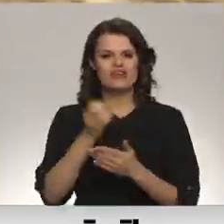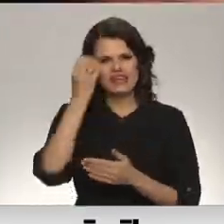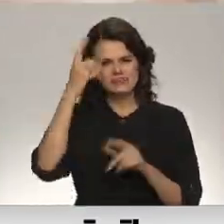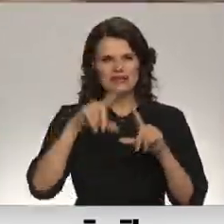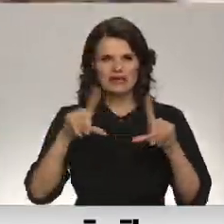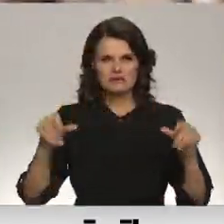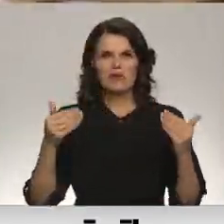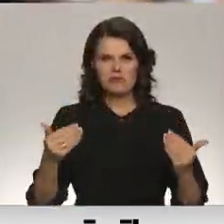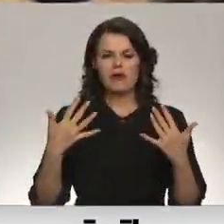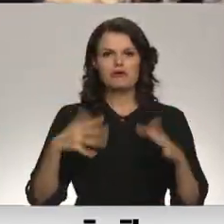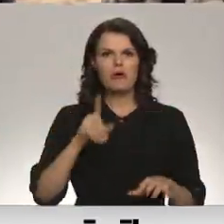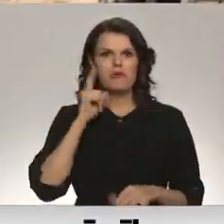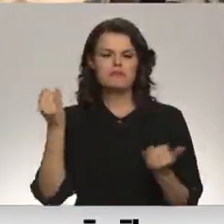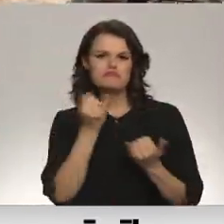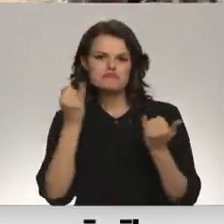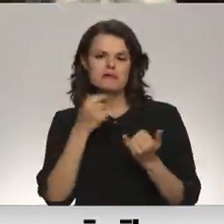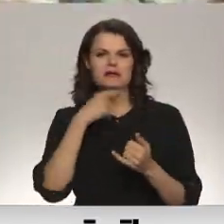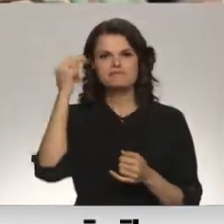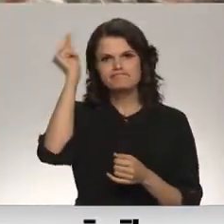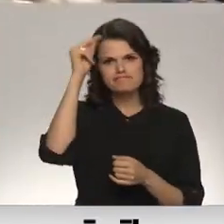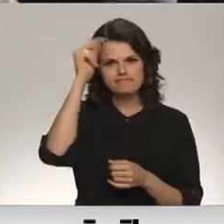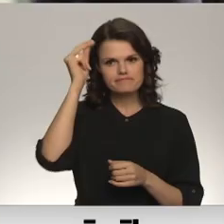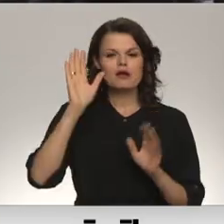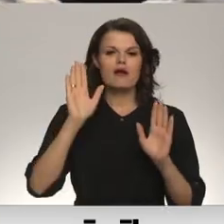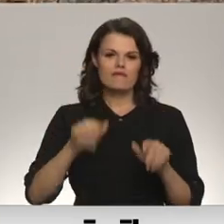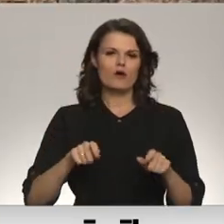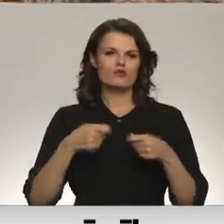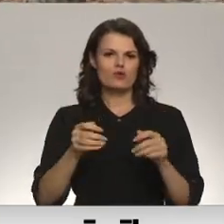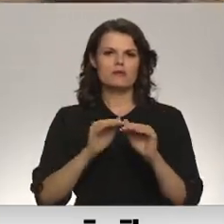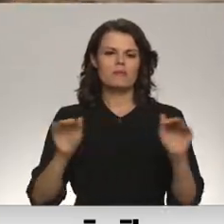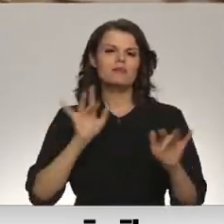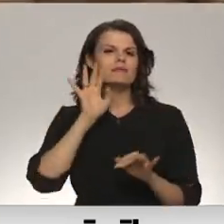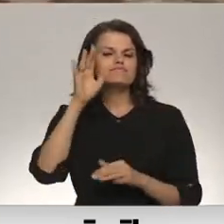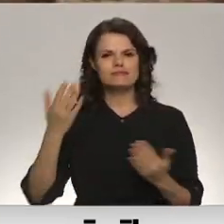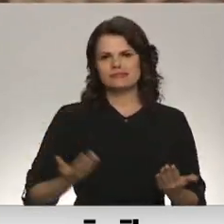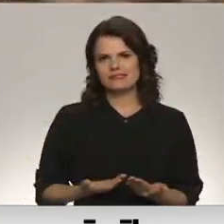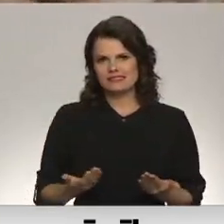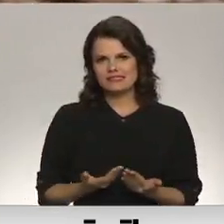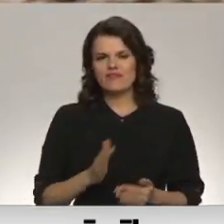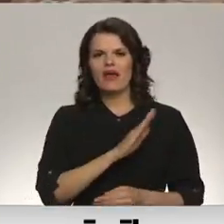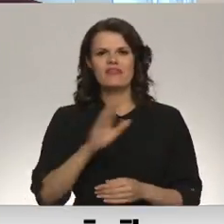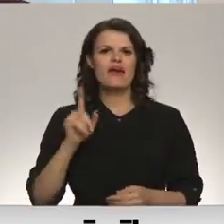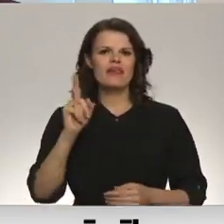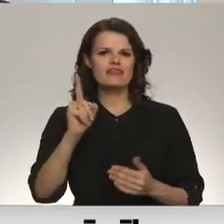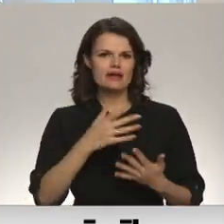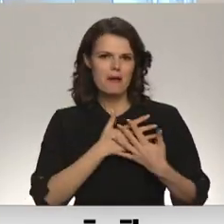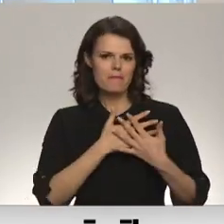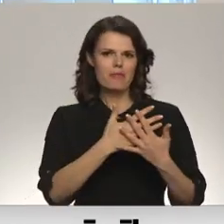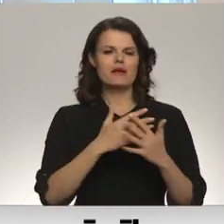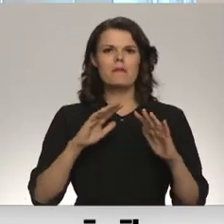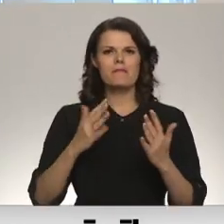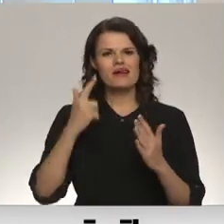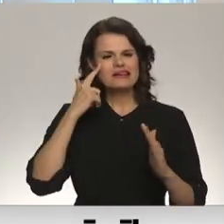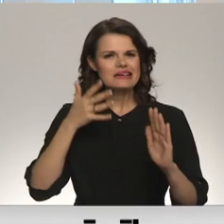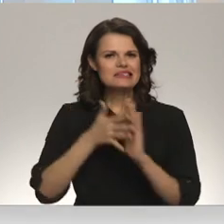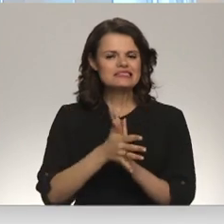esot liela interese un zināšanas par valsts aizsardzību var dot arī pamatu tālākajai dzīvei. Ne tikai patriotismu, bet